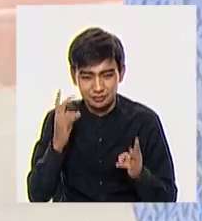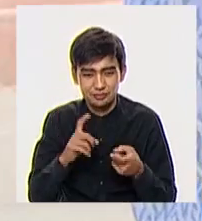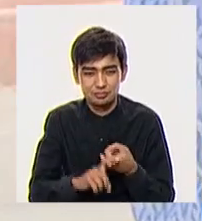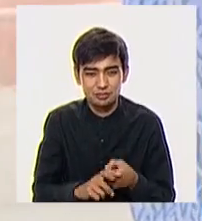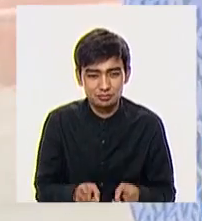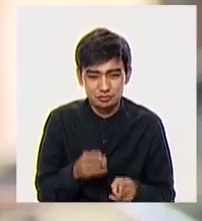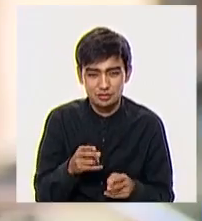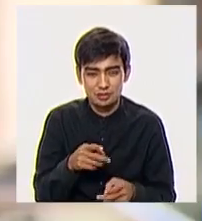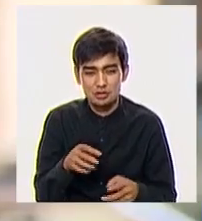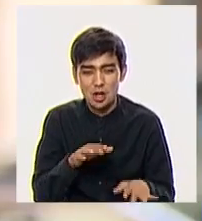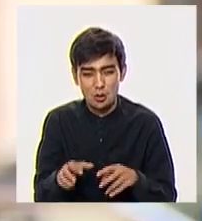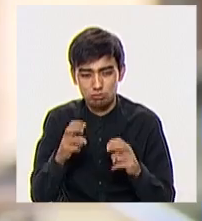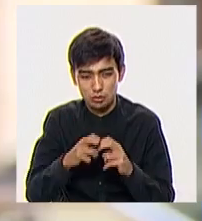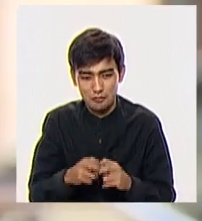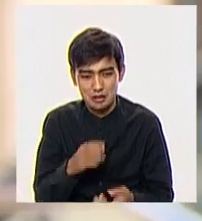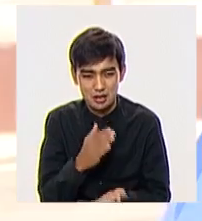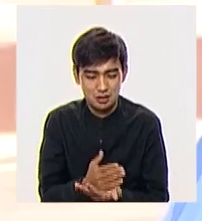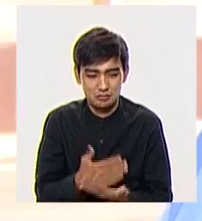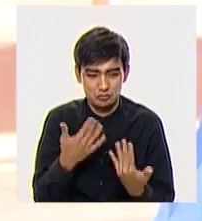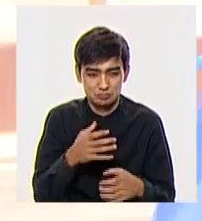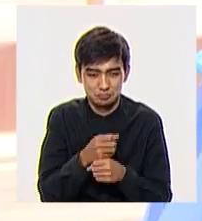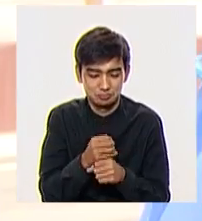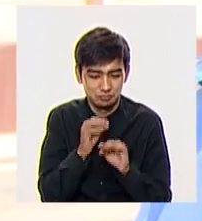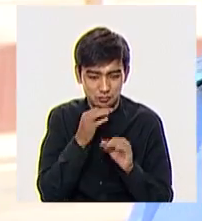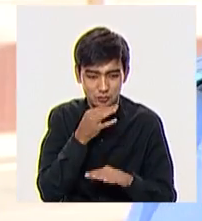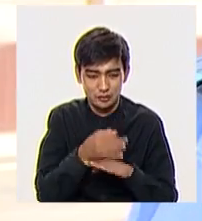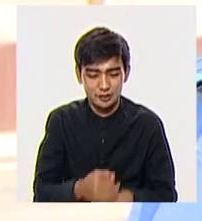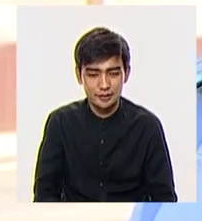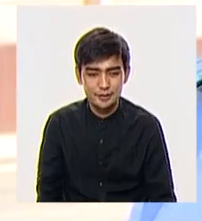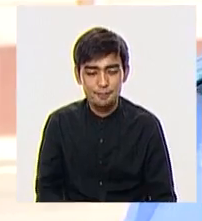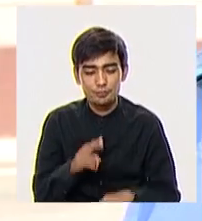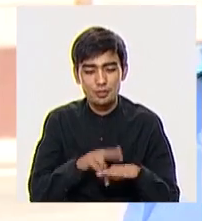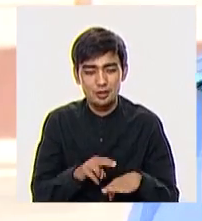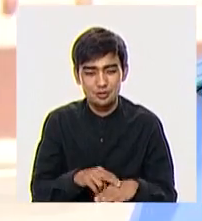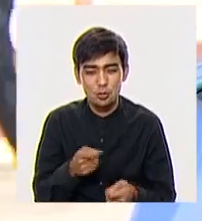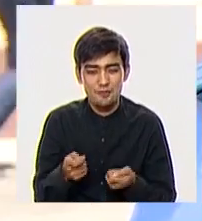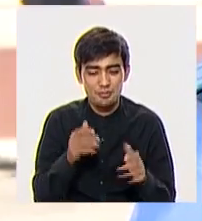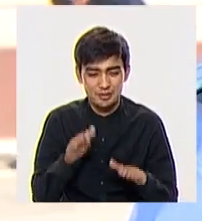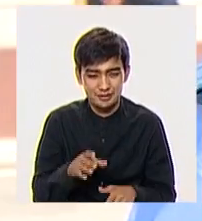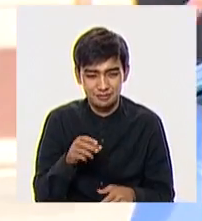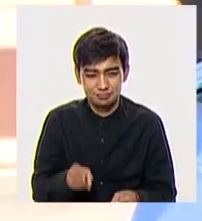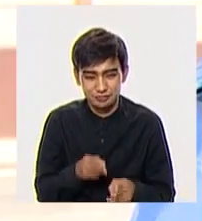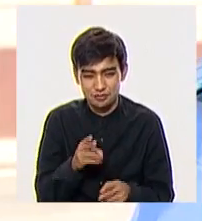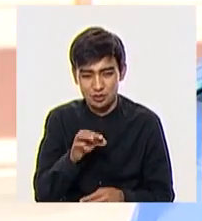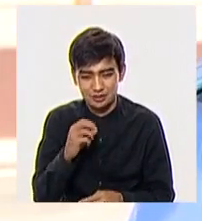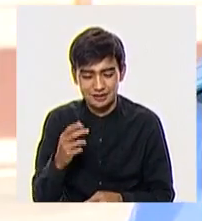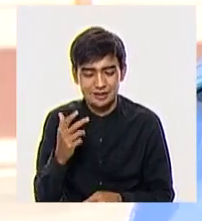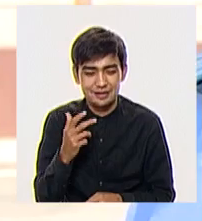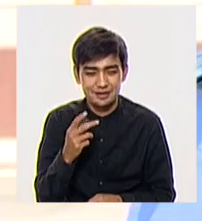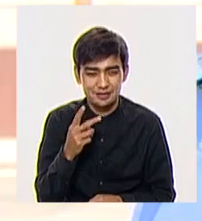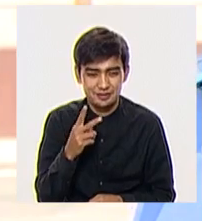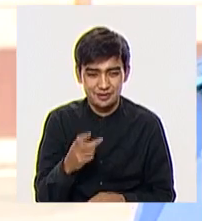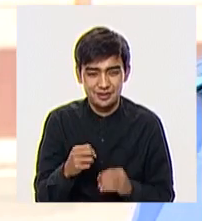қорғаушылар іс тергеліп жатыр деп қысқа жауап қайырды. Еңбек жолының полиция басқармасымен қылмыстық кодексінің 217 бабының 3-ші бөлігінің 2-ші